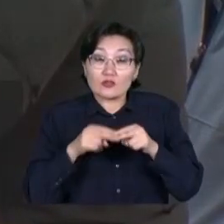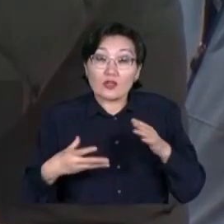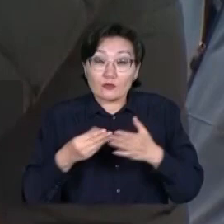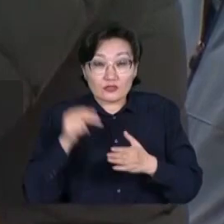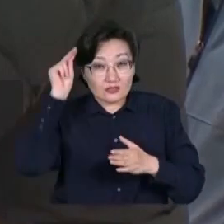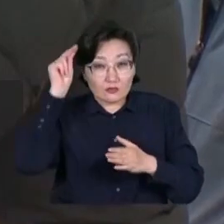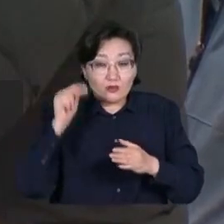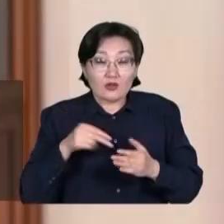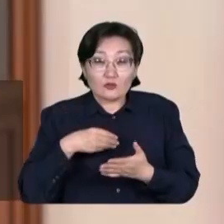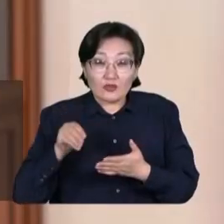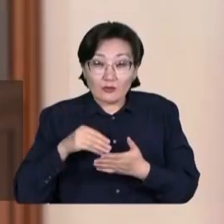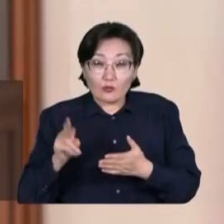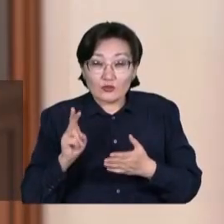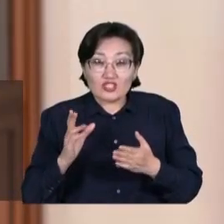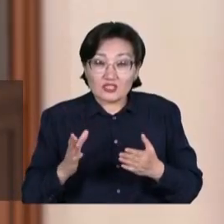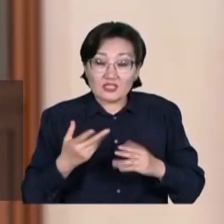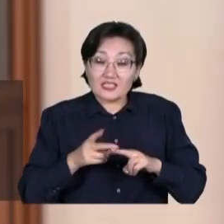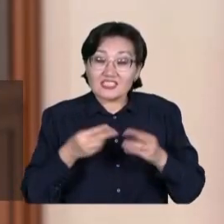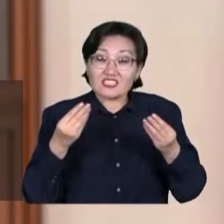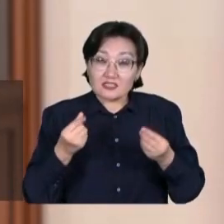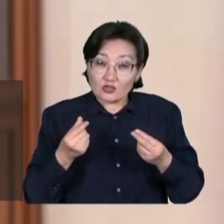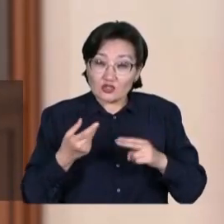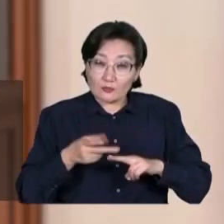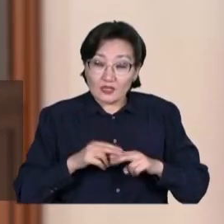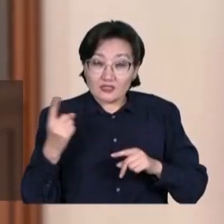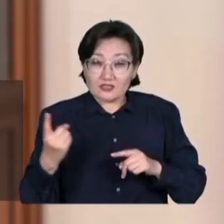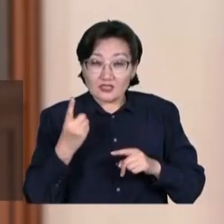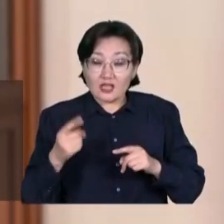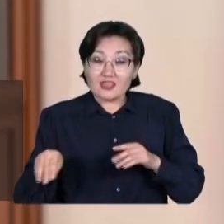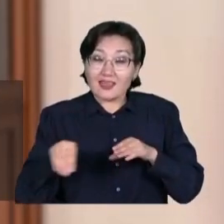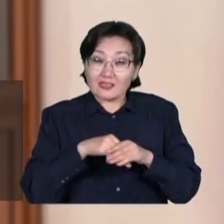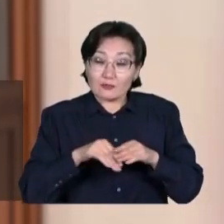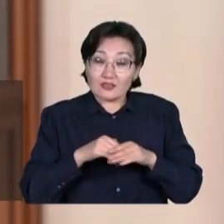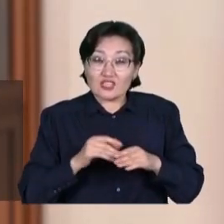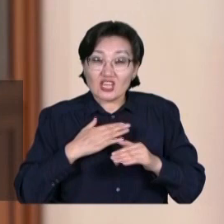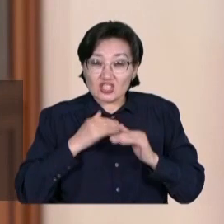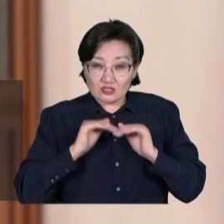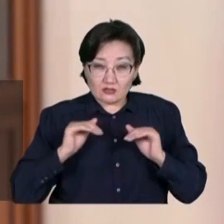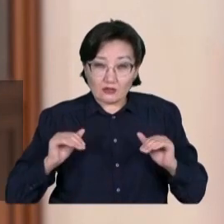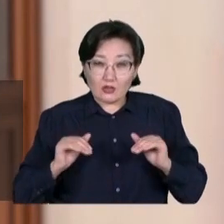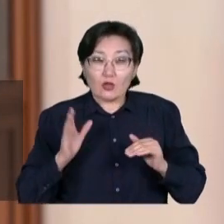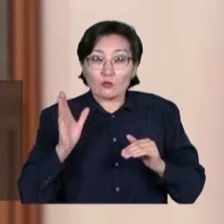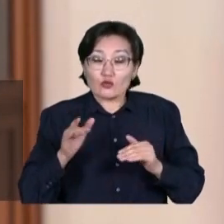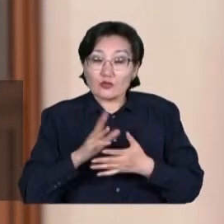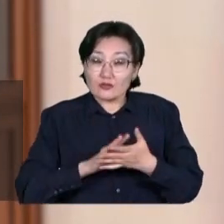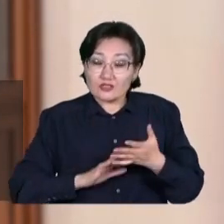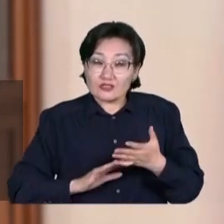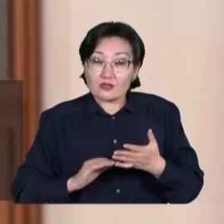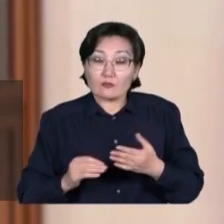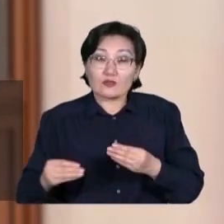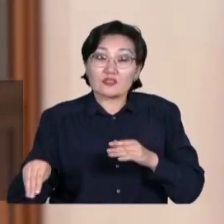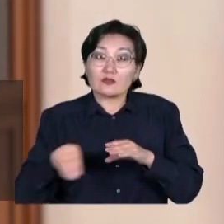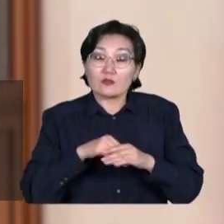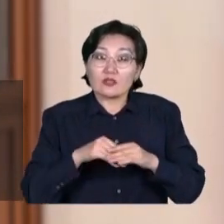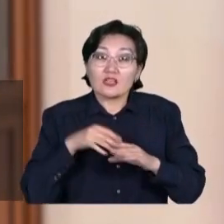или приобретение жилья. Эти средства – это первые накопления наших детей. Они будут продолжать инвестироваться в